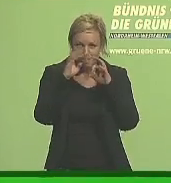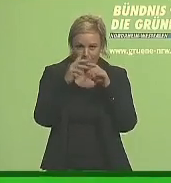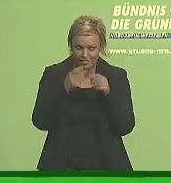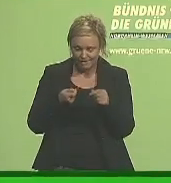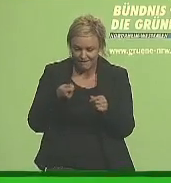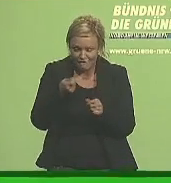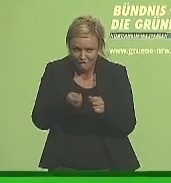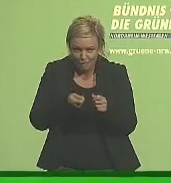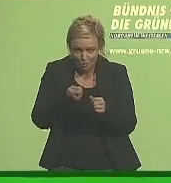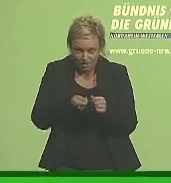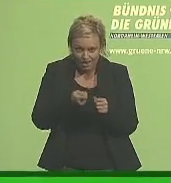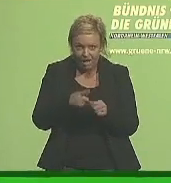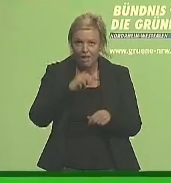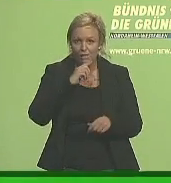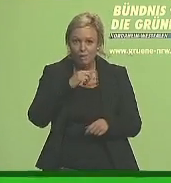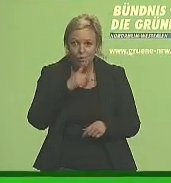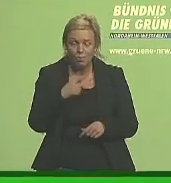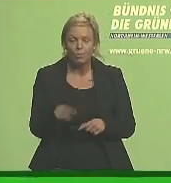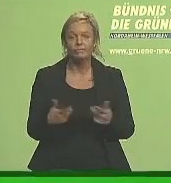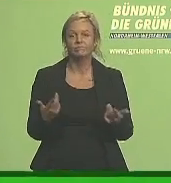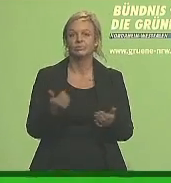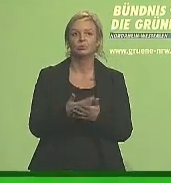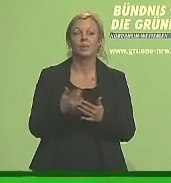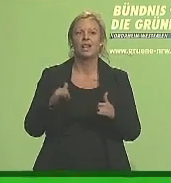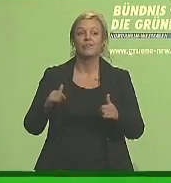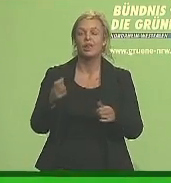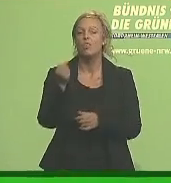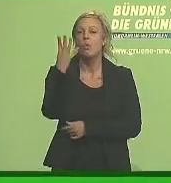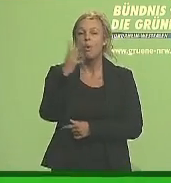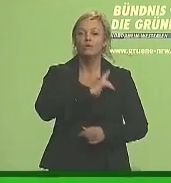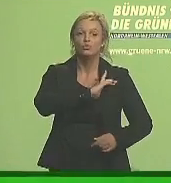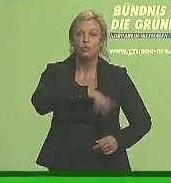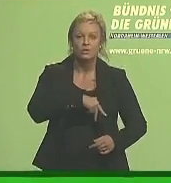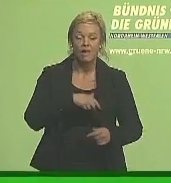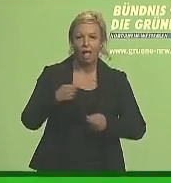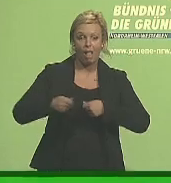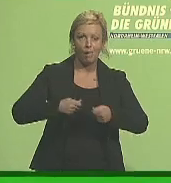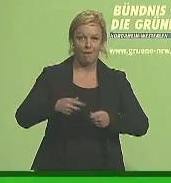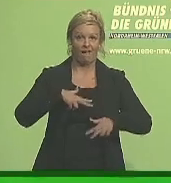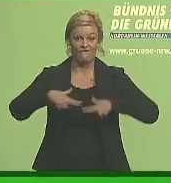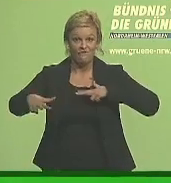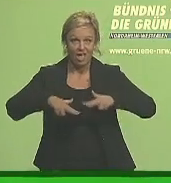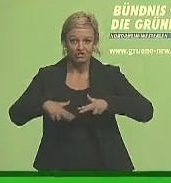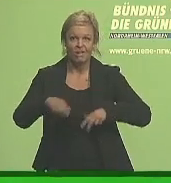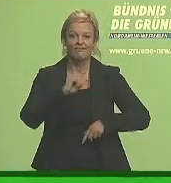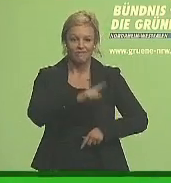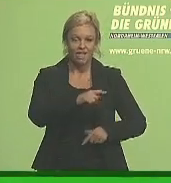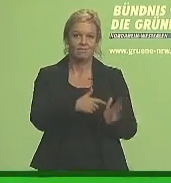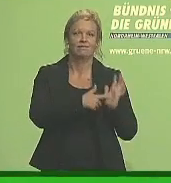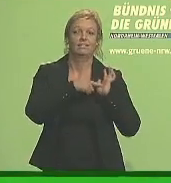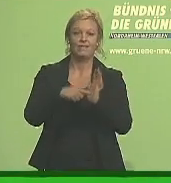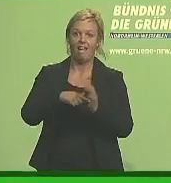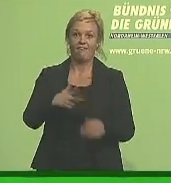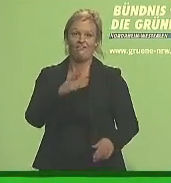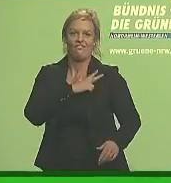Lügen der Initiative Neue Soziale Marktwirtschaft, dann zeigen sie ihr wahres Gesicht. Dann zeigt sich, dass die